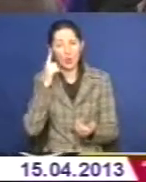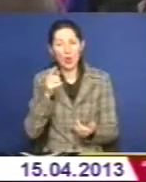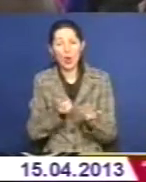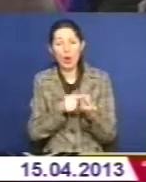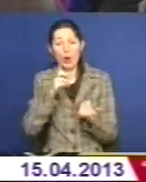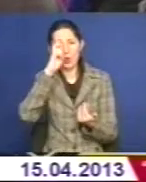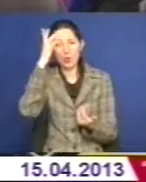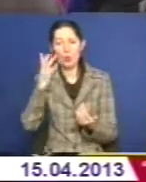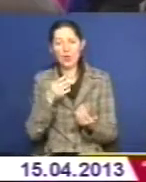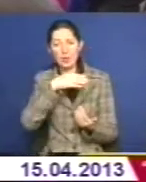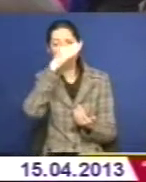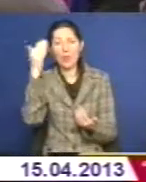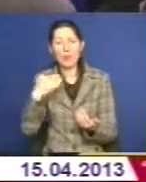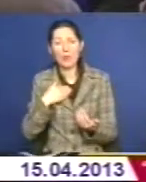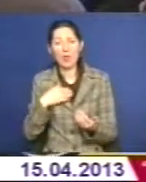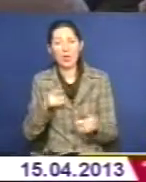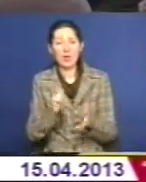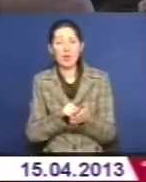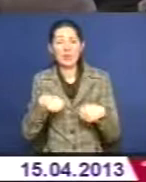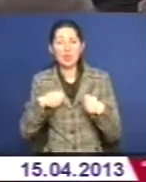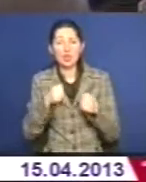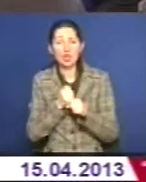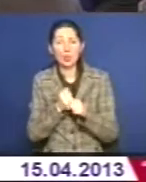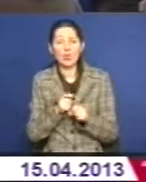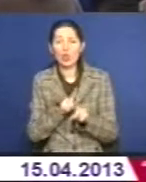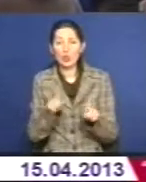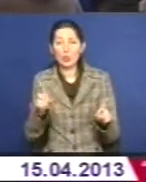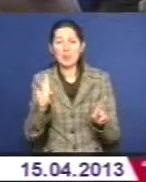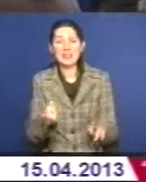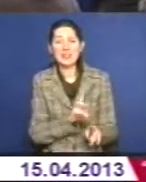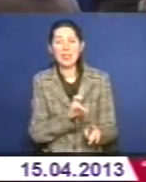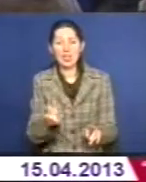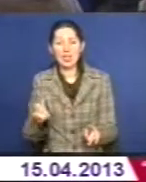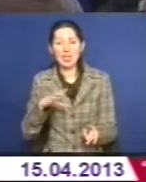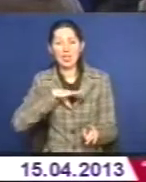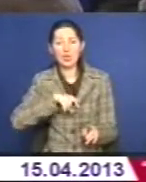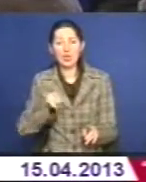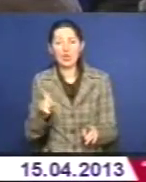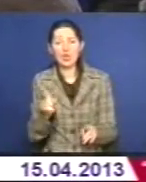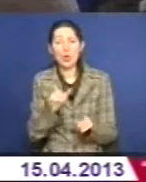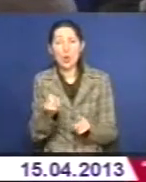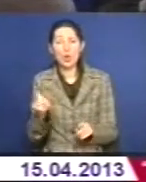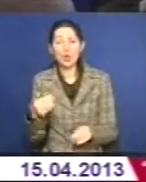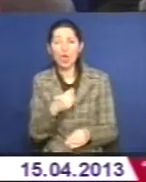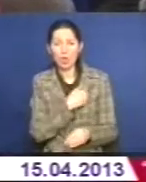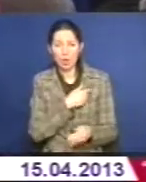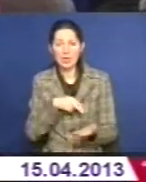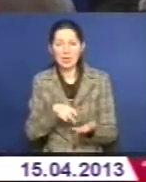старатися зробити особливо священників, духовенство, щоб люди хотіли прийти на хресну дорогу. Ми повинні цього